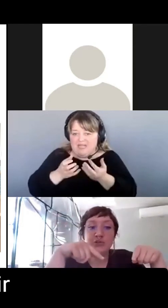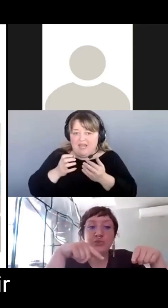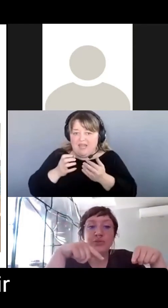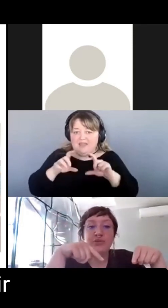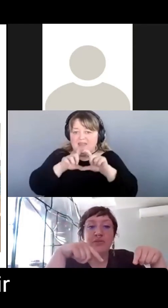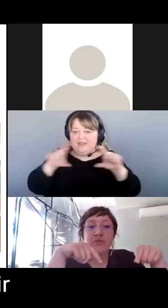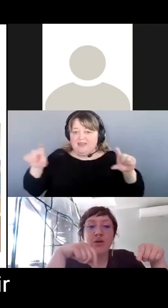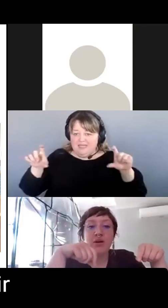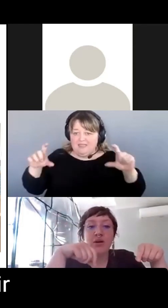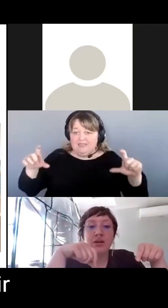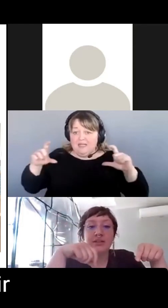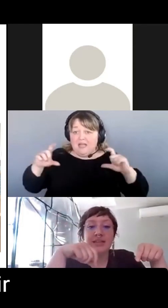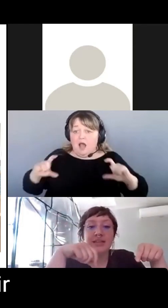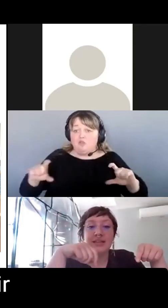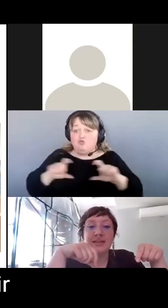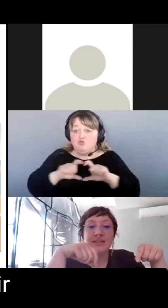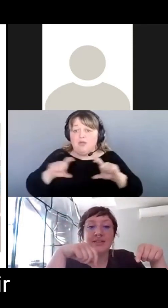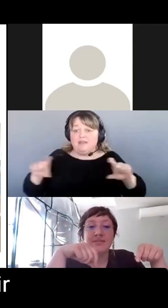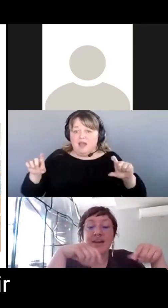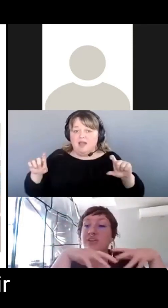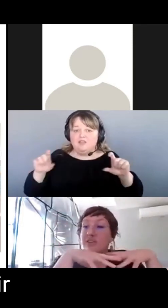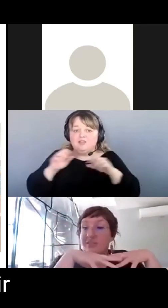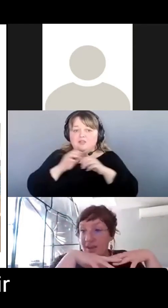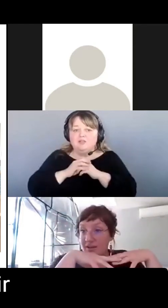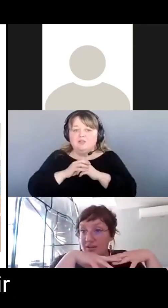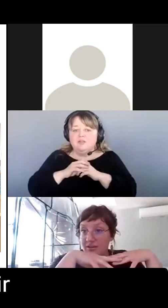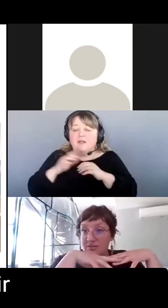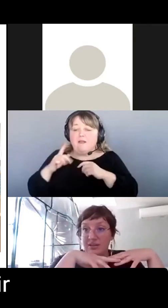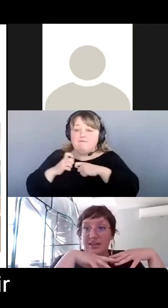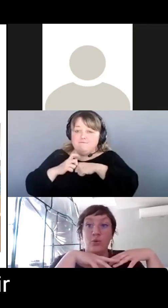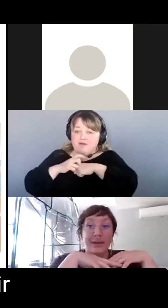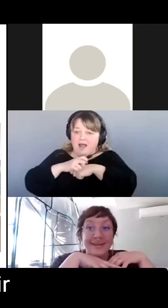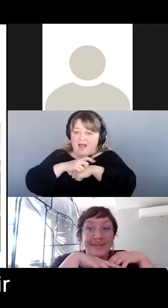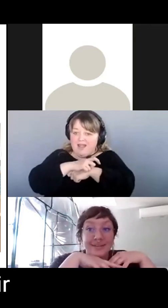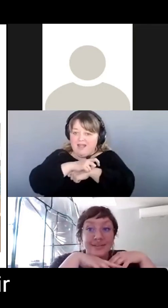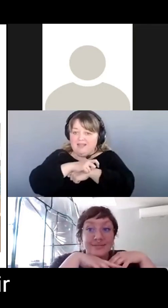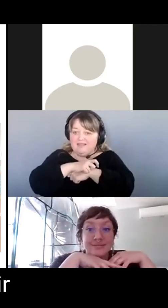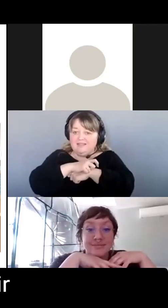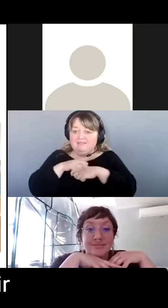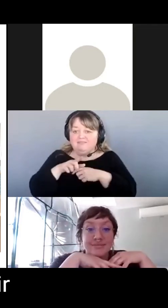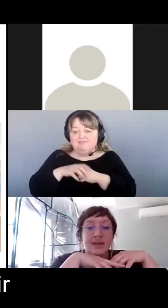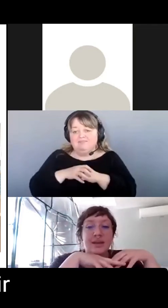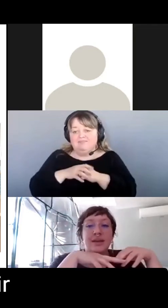d'en dessous, il va avoir des vers de terre, des lombrics.